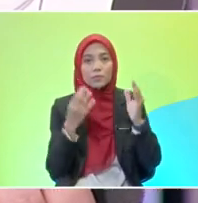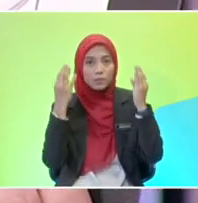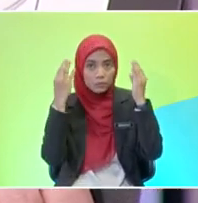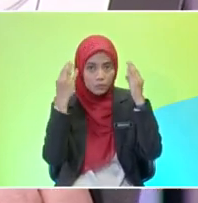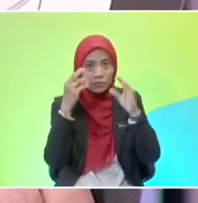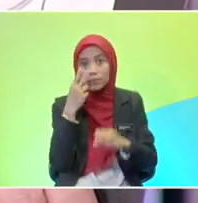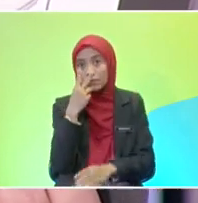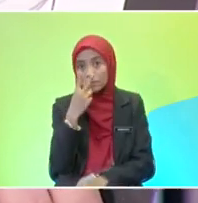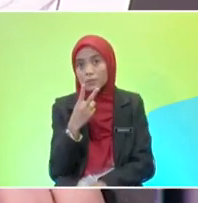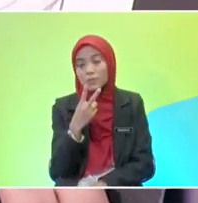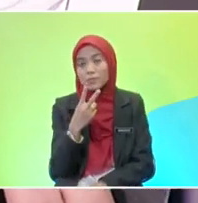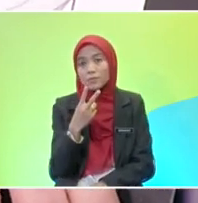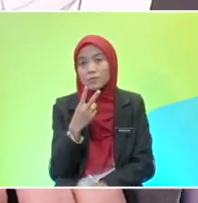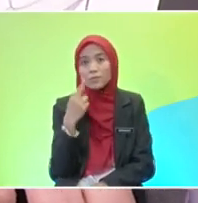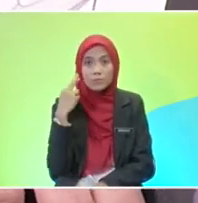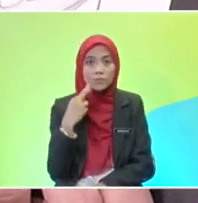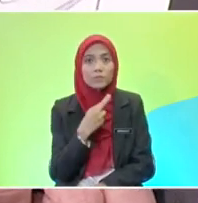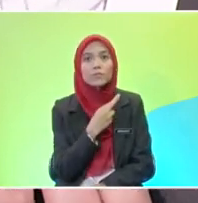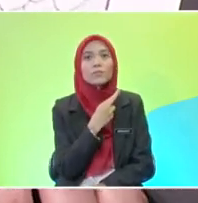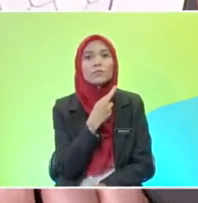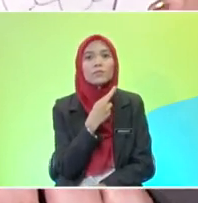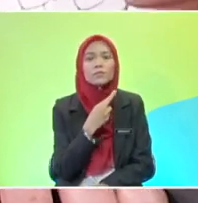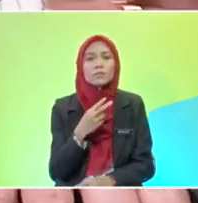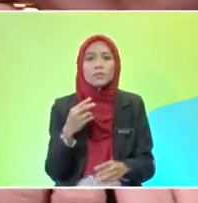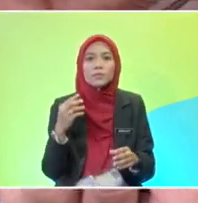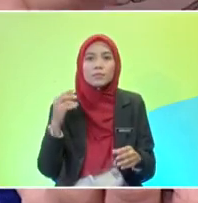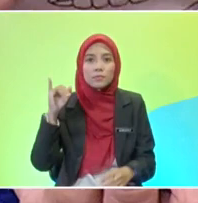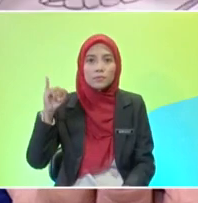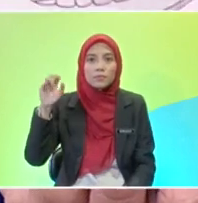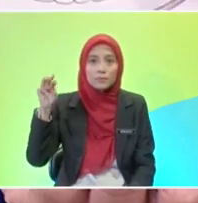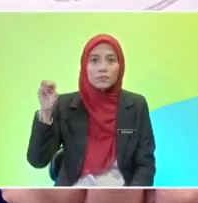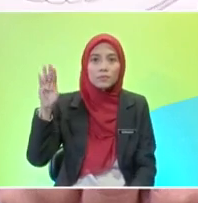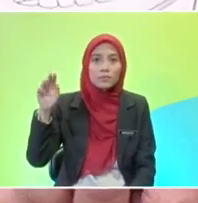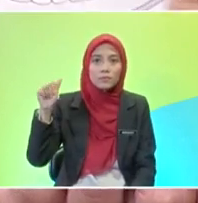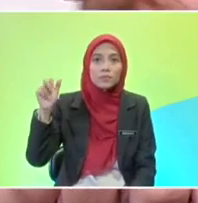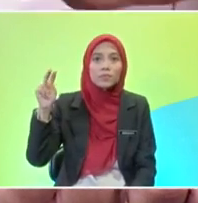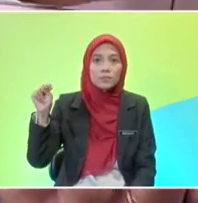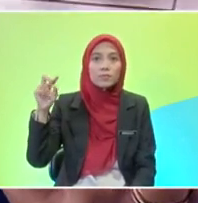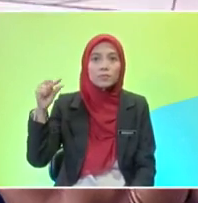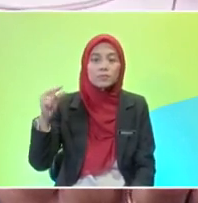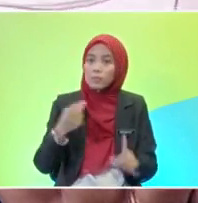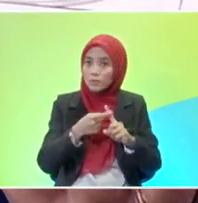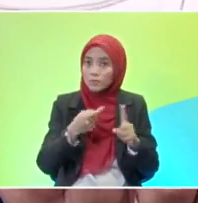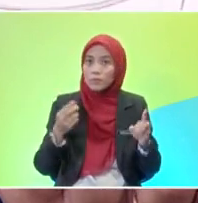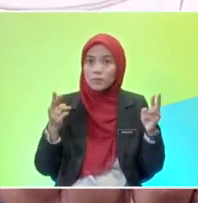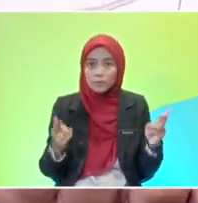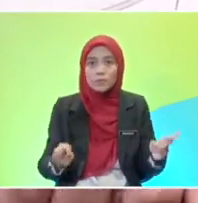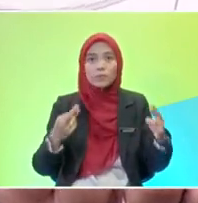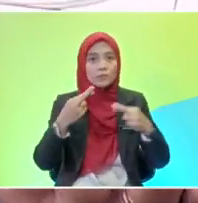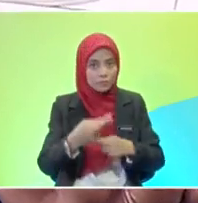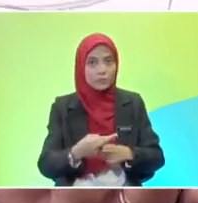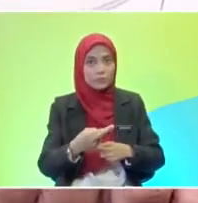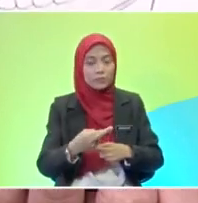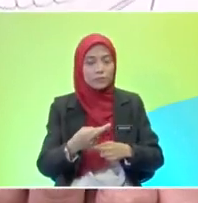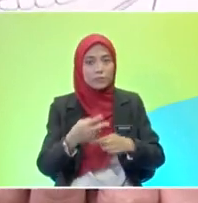dihasilkan oleh Riani kelihatan seimbang sebab tak ada Purwa ruang kosong Betul tak bagi